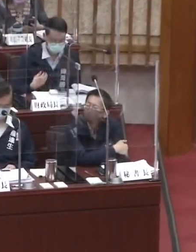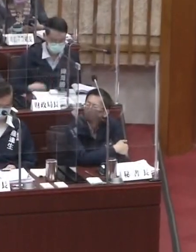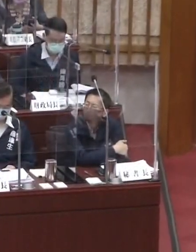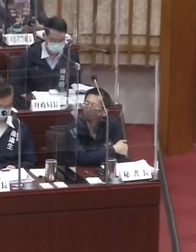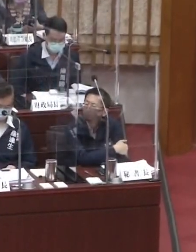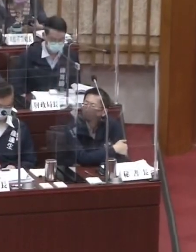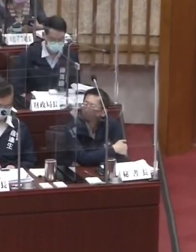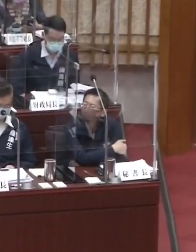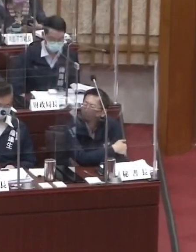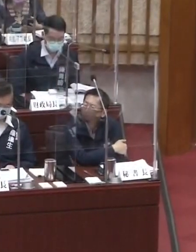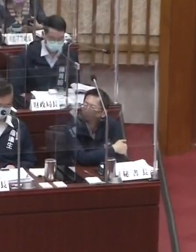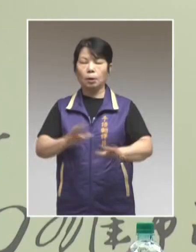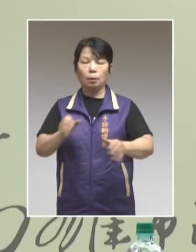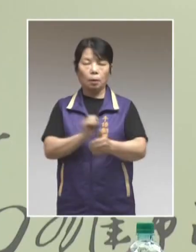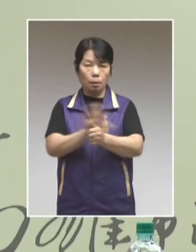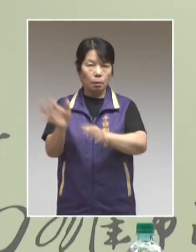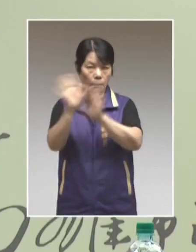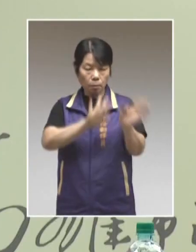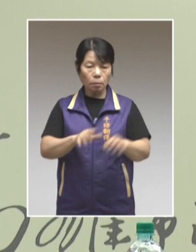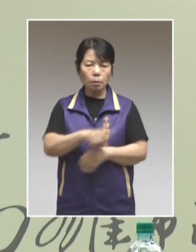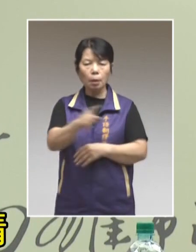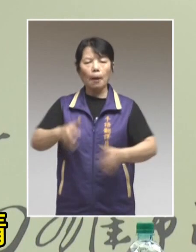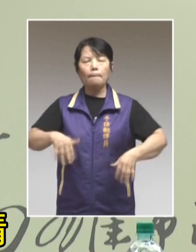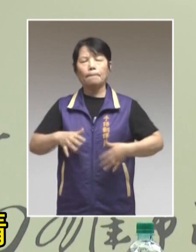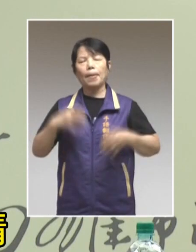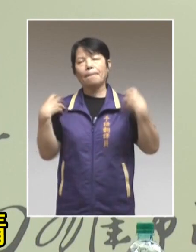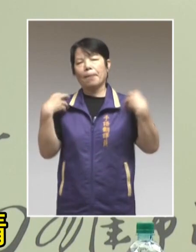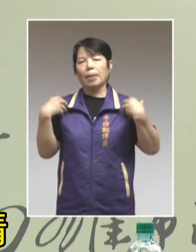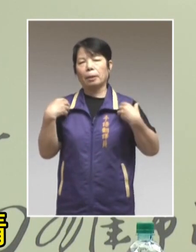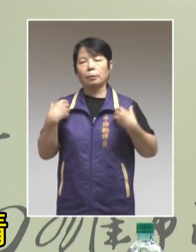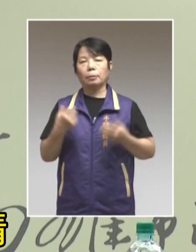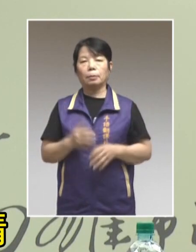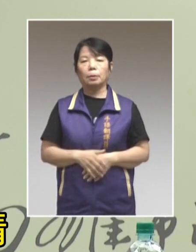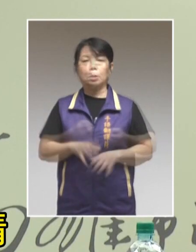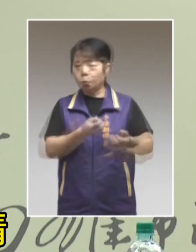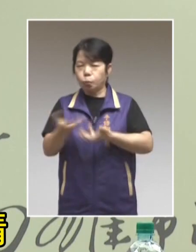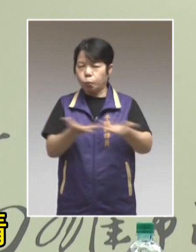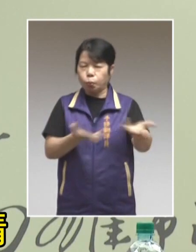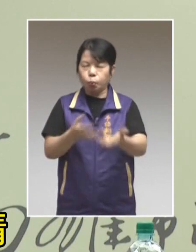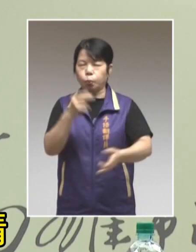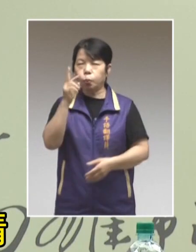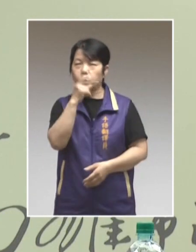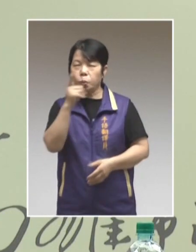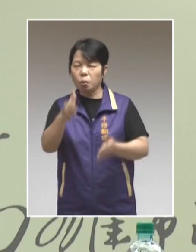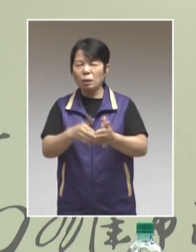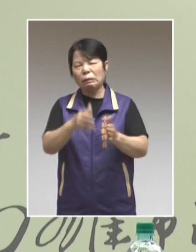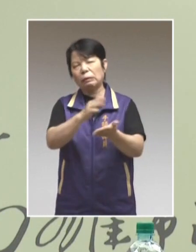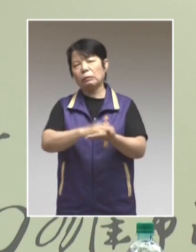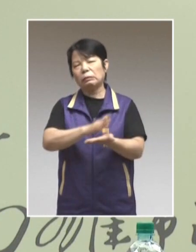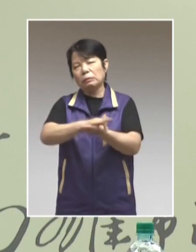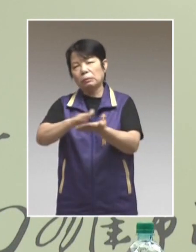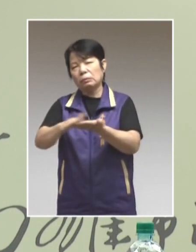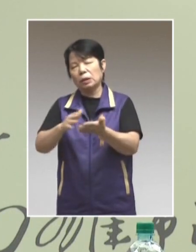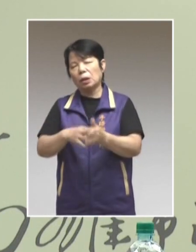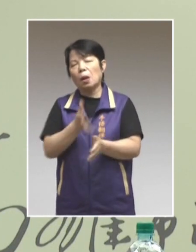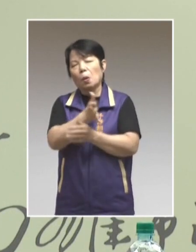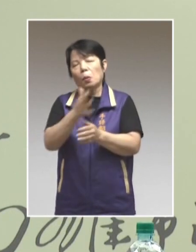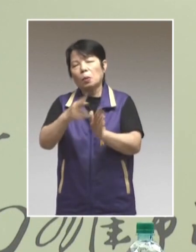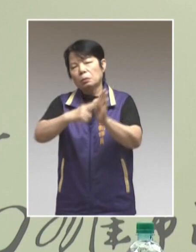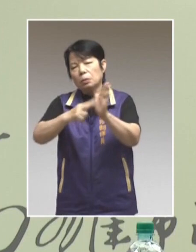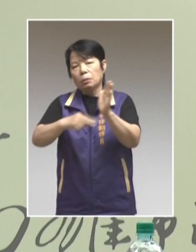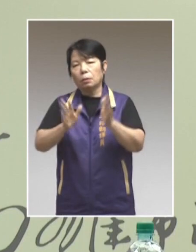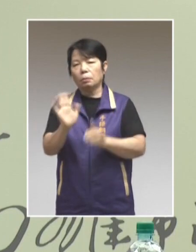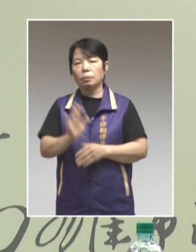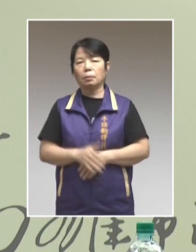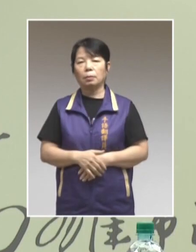情，扬言一定会重罚。 大家拢吃无用哈。假如有那种错误的讯息，得个澄清，实在是浪费大家时间吼，所以